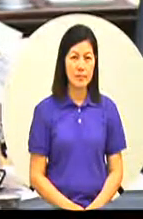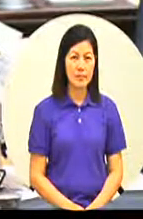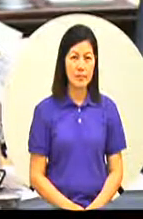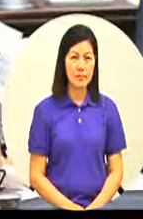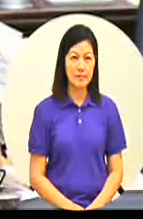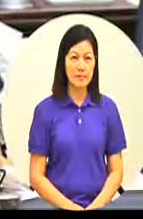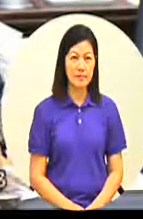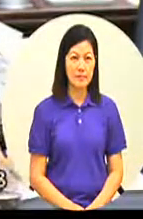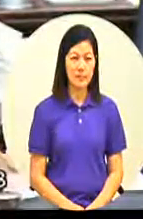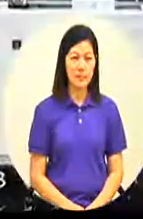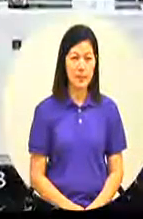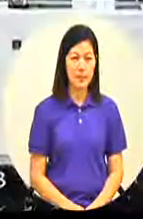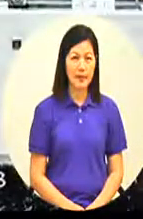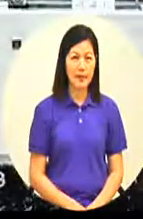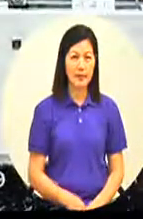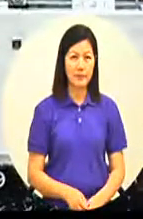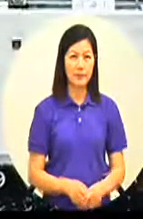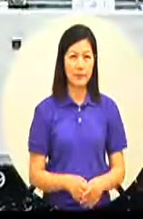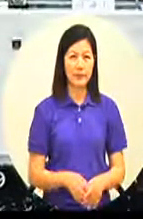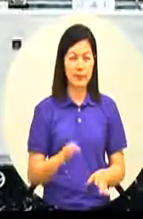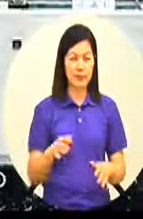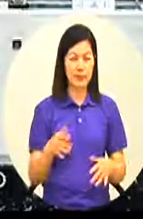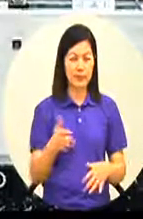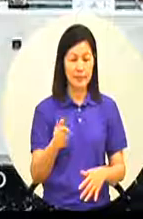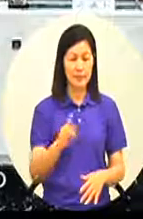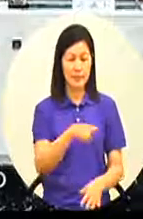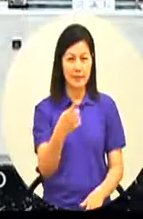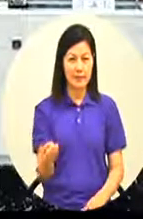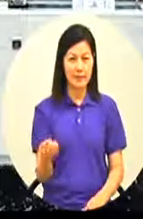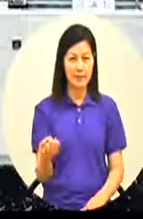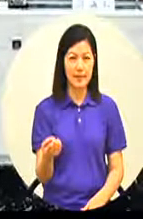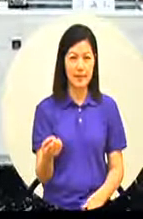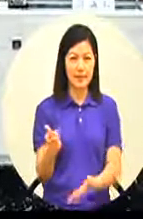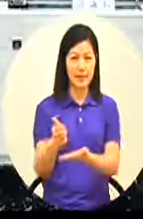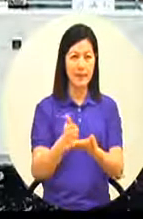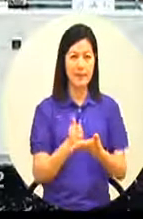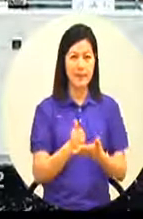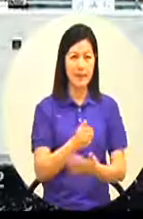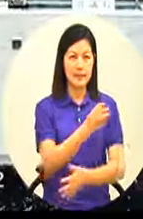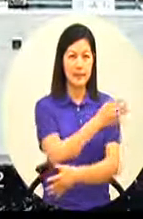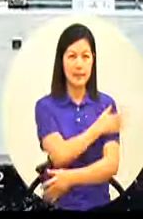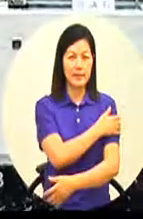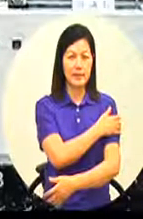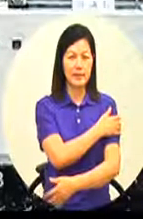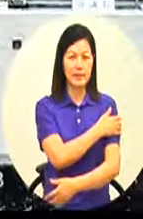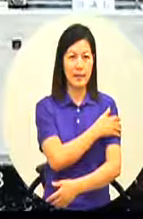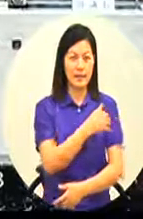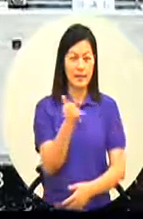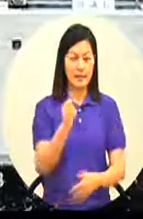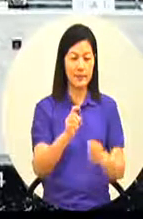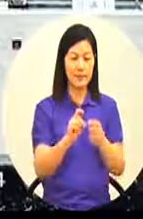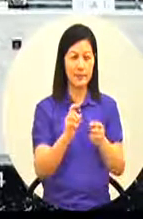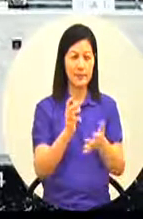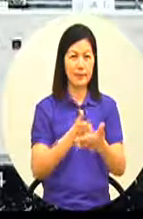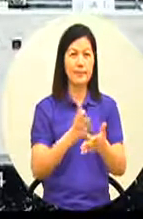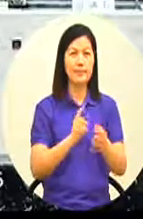所以今天只许到这里。 好，谢谢何乾隆议员。接下来我们请陈翠鸾议员哈，十五分钟。